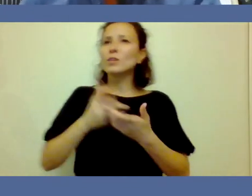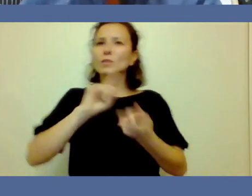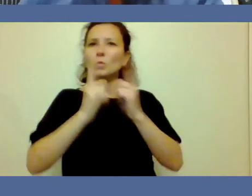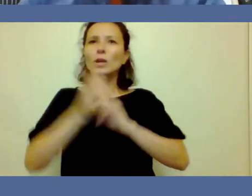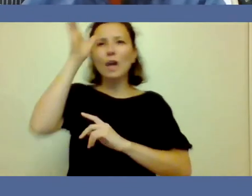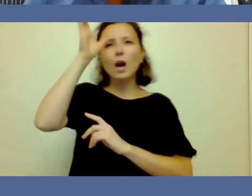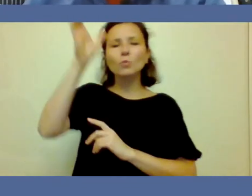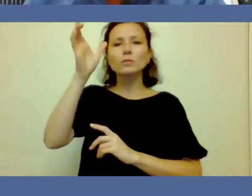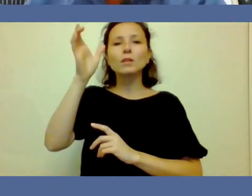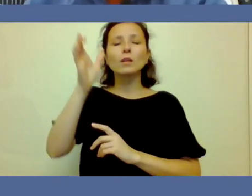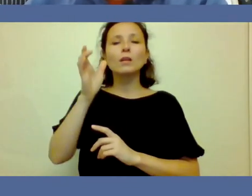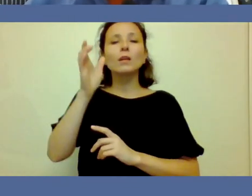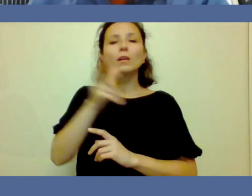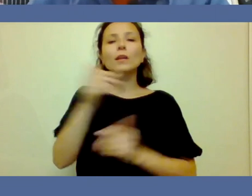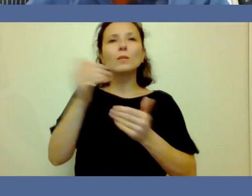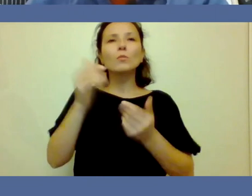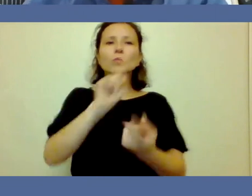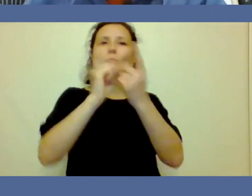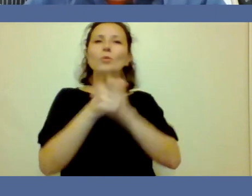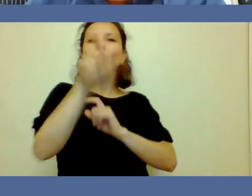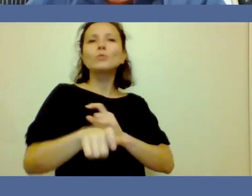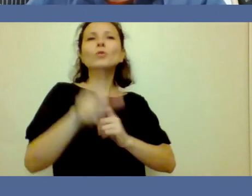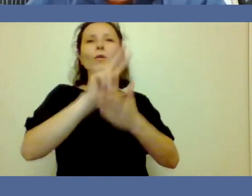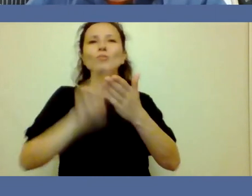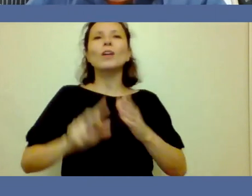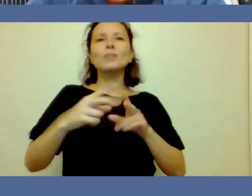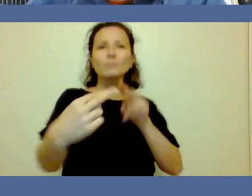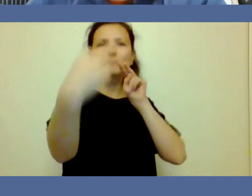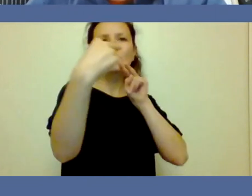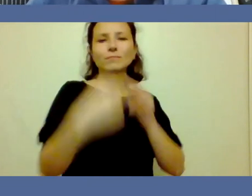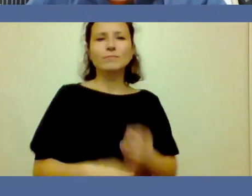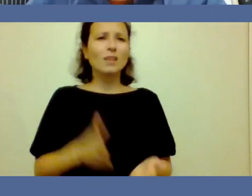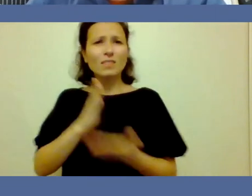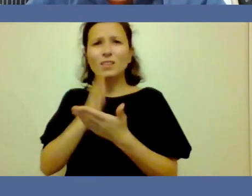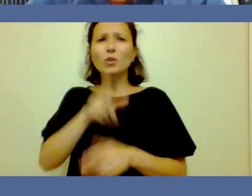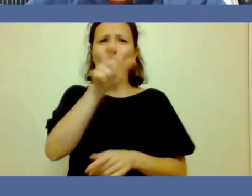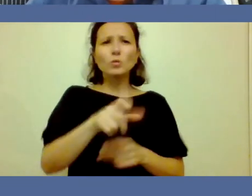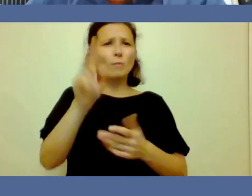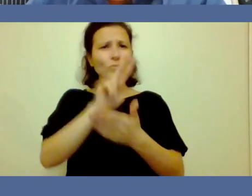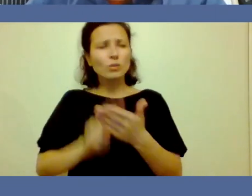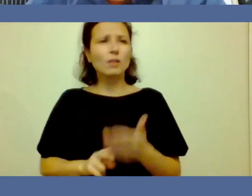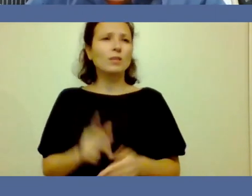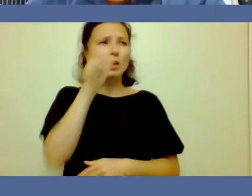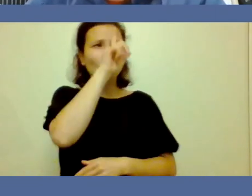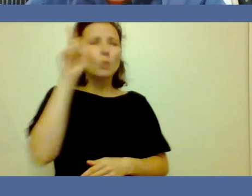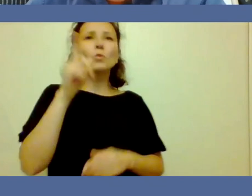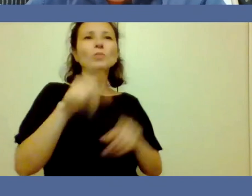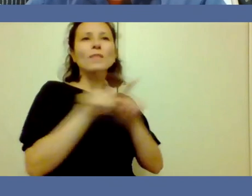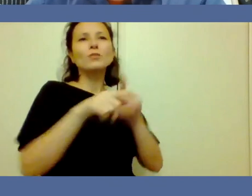wtedy, kiedy można się z czytelnikiem spotkać twarzą w twarz. Nie tylko z czytelnikiem. Ludzie do mnie